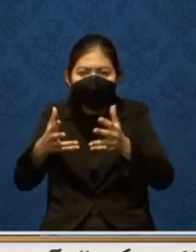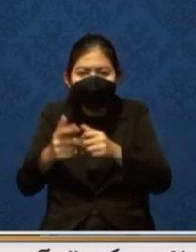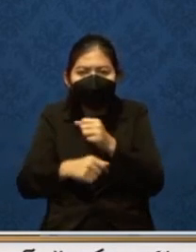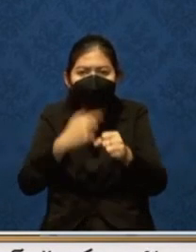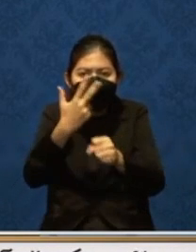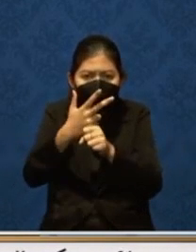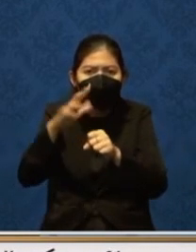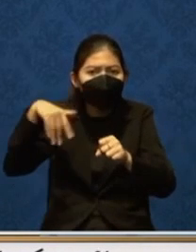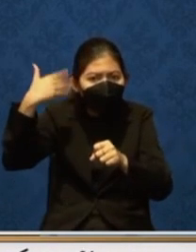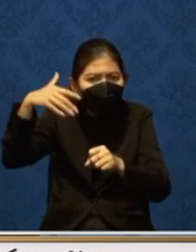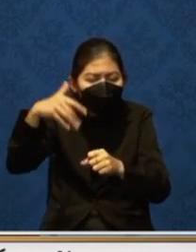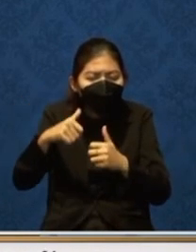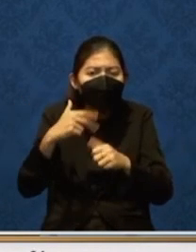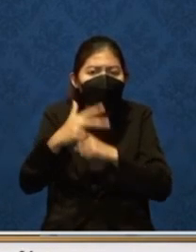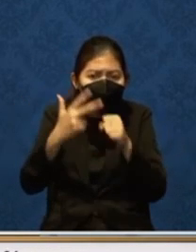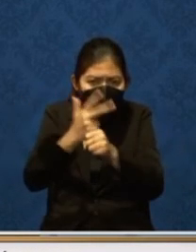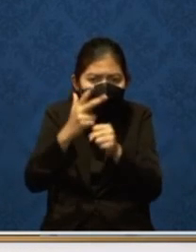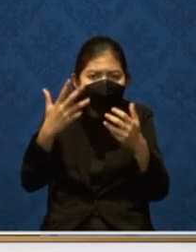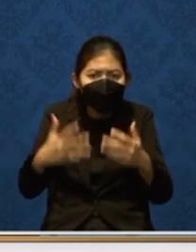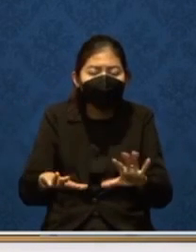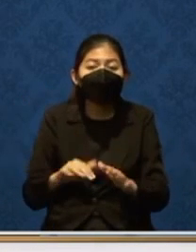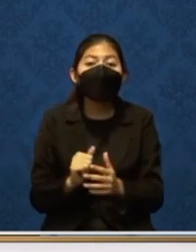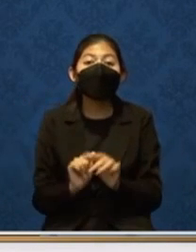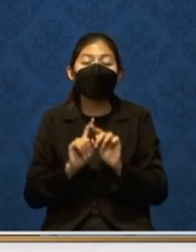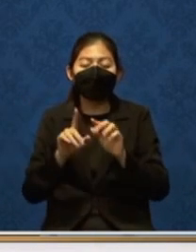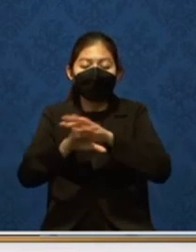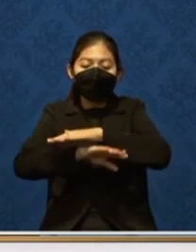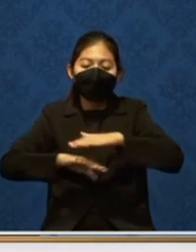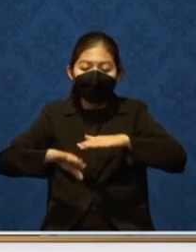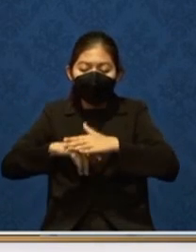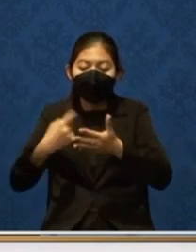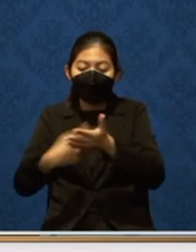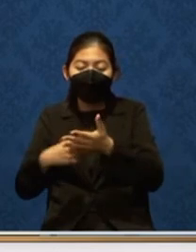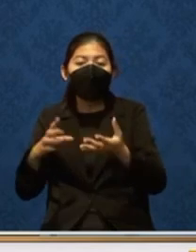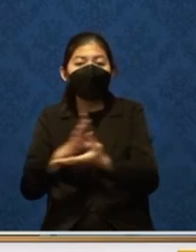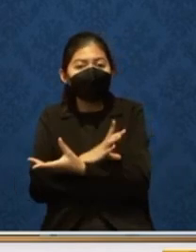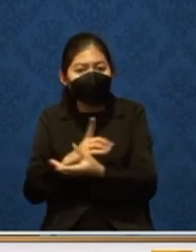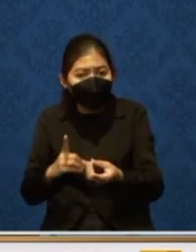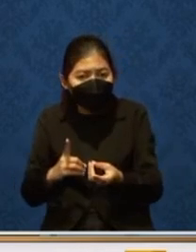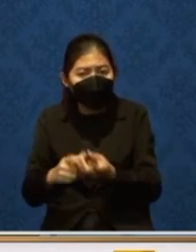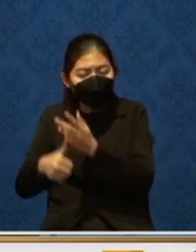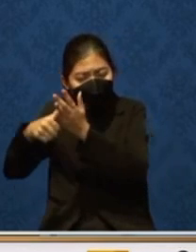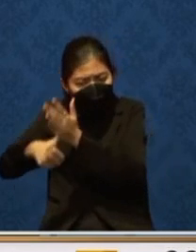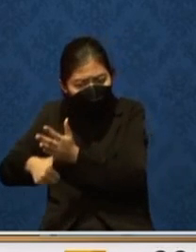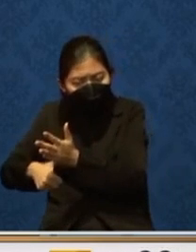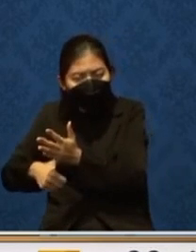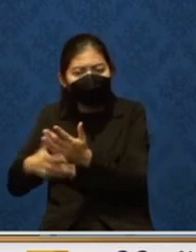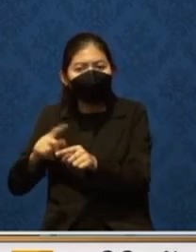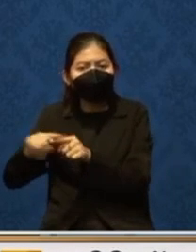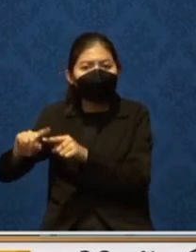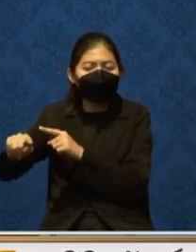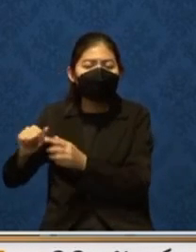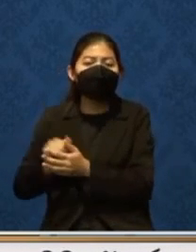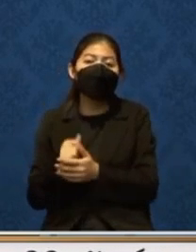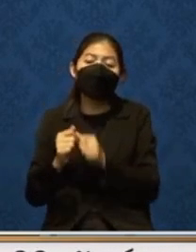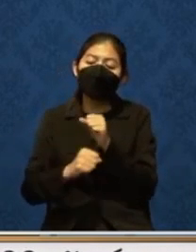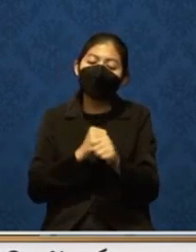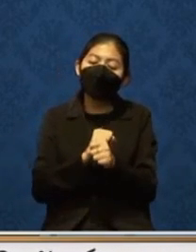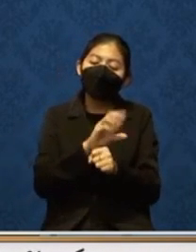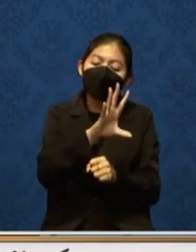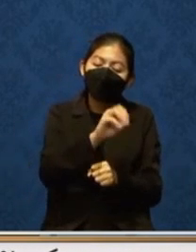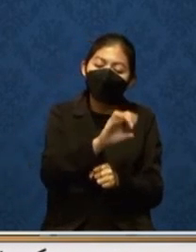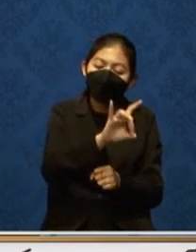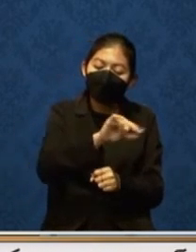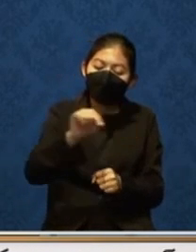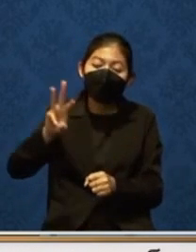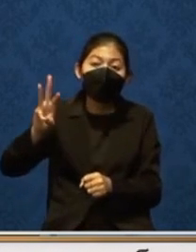วครับและจากฐานข้มูลของประกันสังคมและกมสัพรกรก็พบวในเอคนนี้ในปี 58 ถึ 63 เ